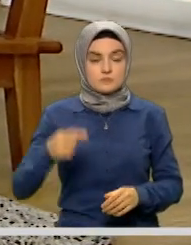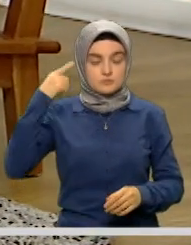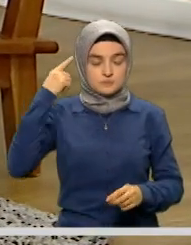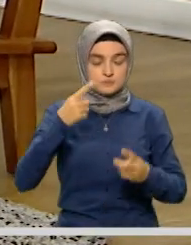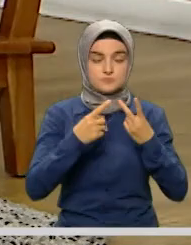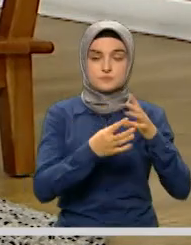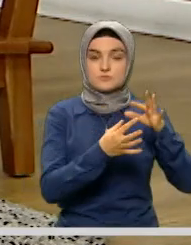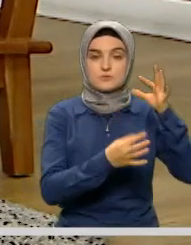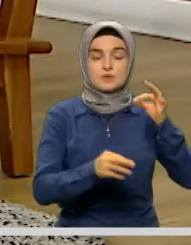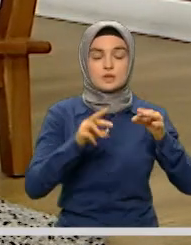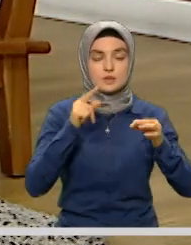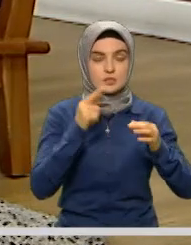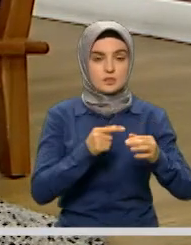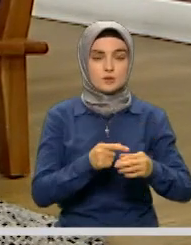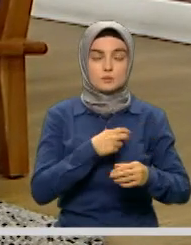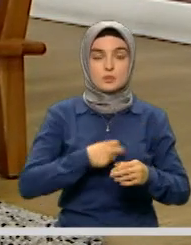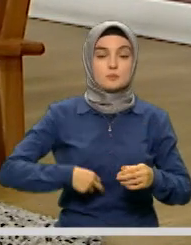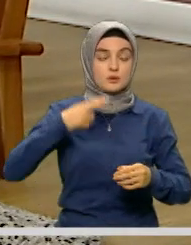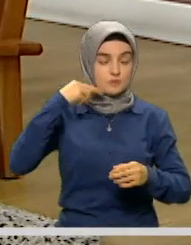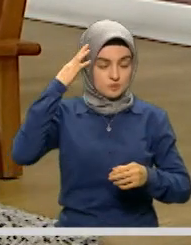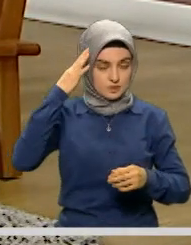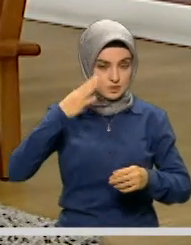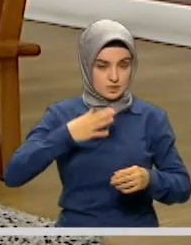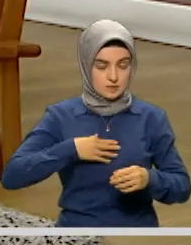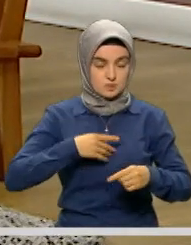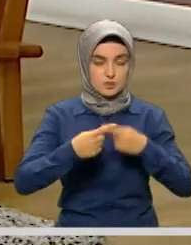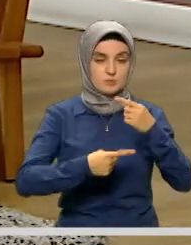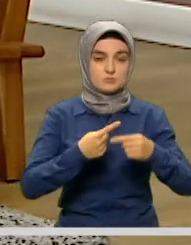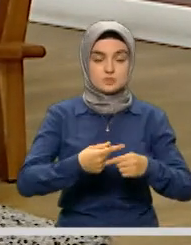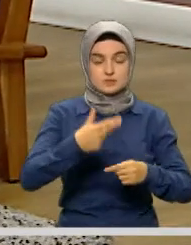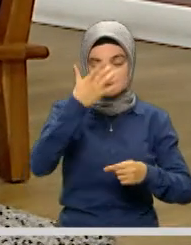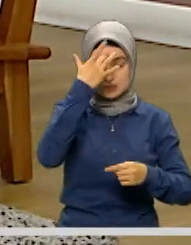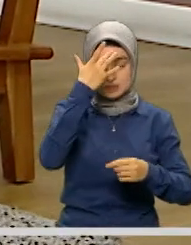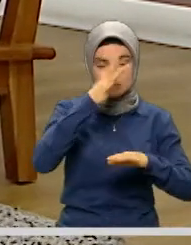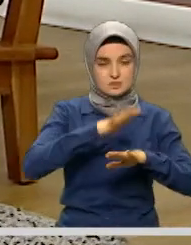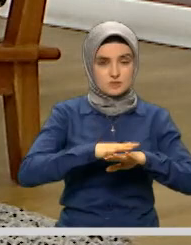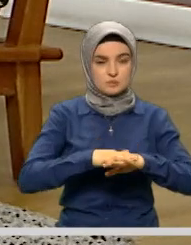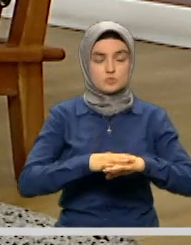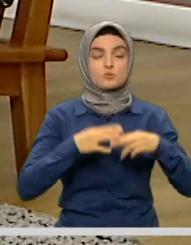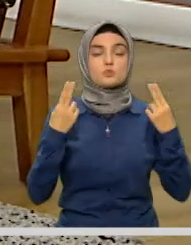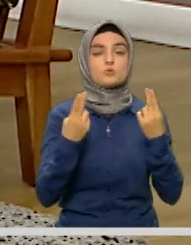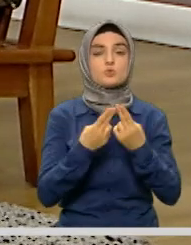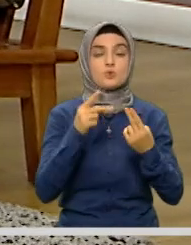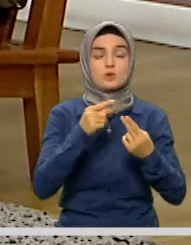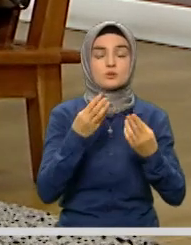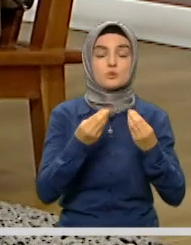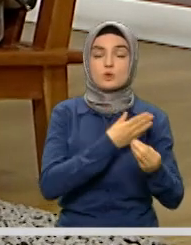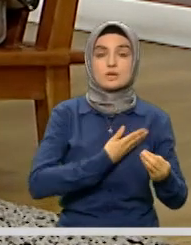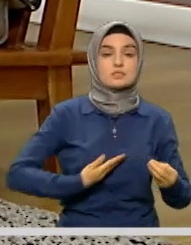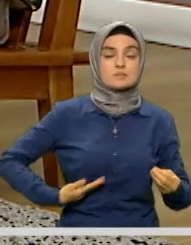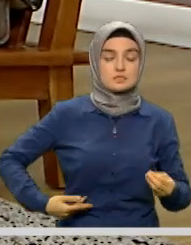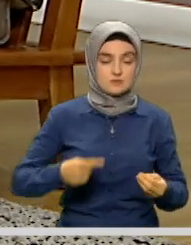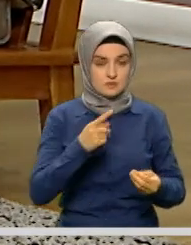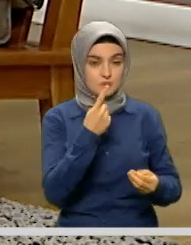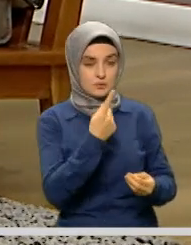Harp gibi Efendimiz Aleyhisselatü Vesselam'ın amcasını şehit etmiş, dünyada en sevdiği varlıklardan